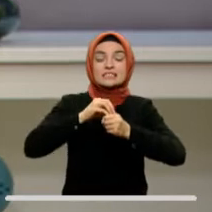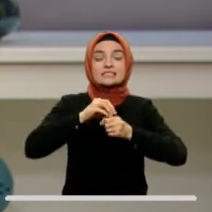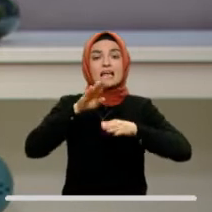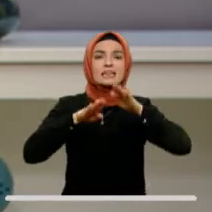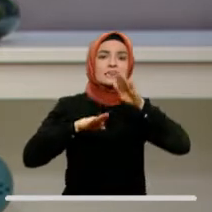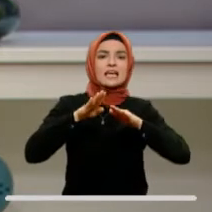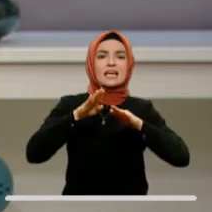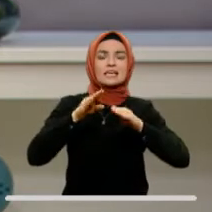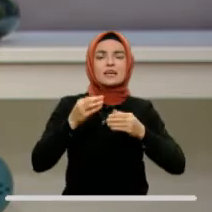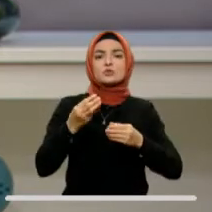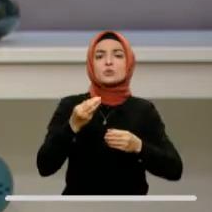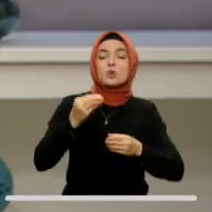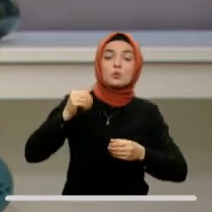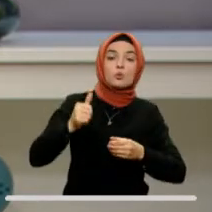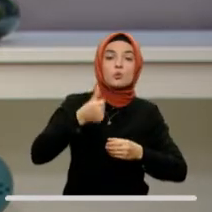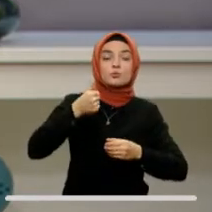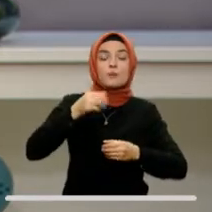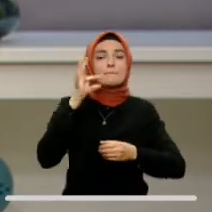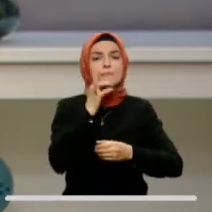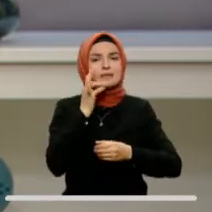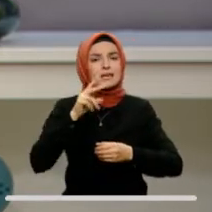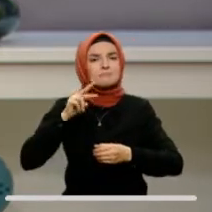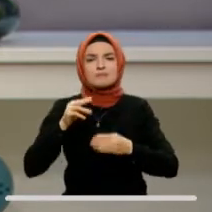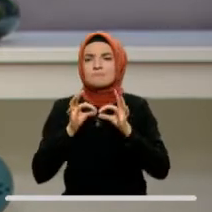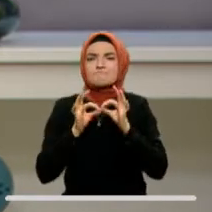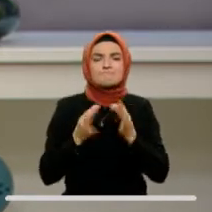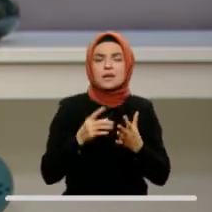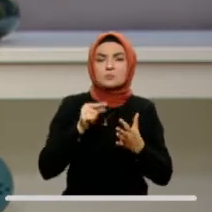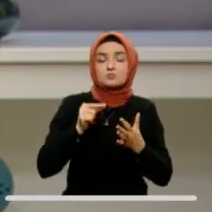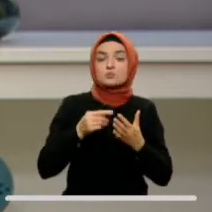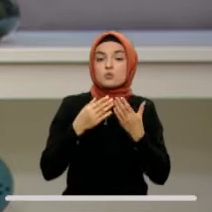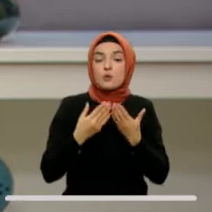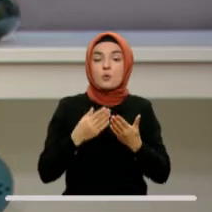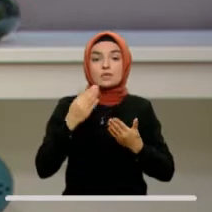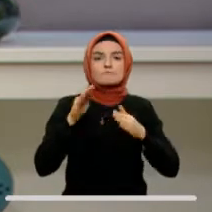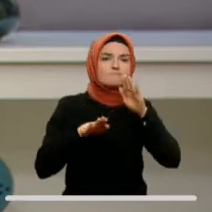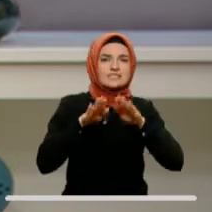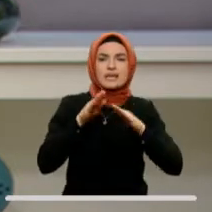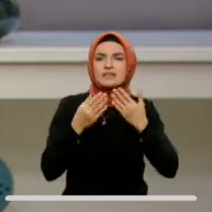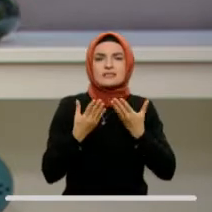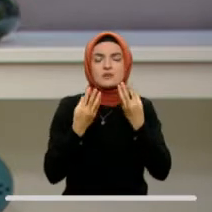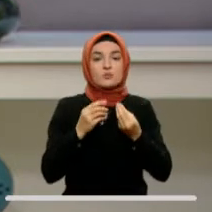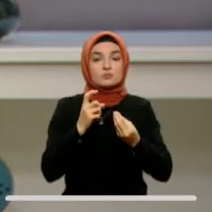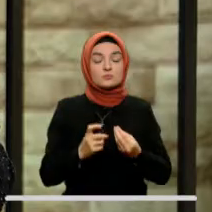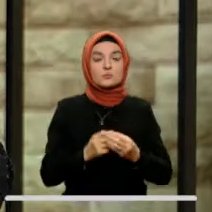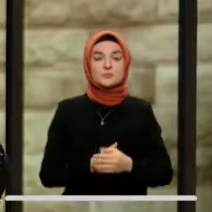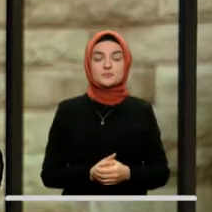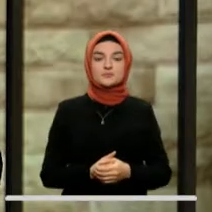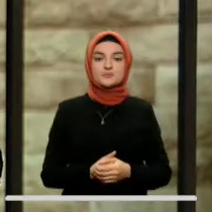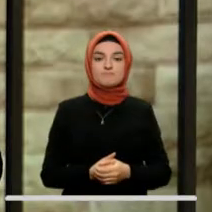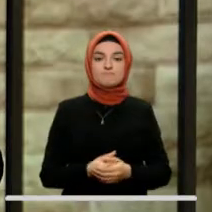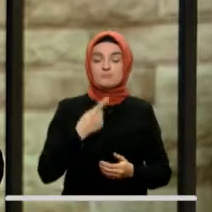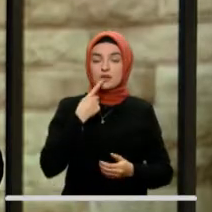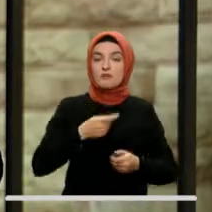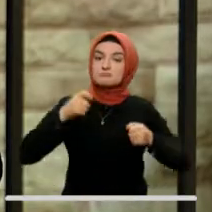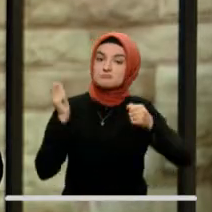kültürel işte benzerlikler ve benzeri gibi. Nedir hocam tam olarak bahsettiğimiz bu denge dediğimiz şey? Şimdi vardır ya bize davul dengi